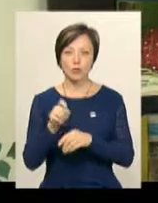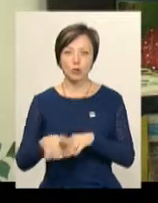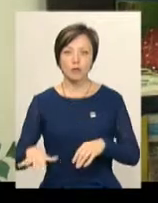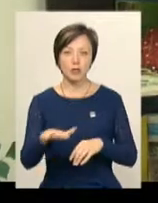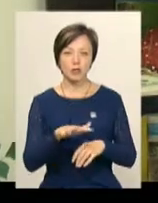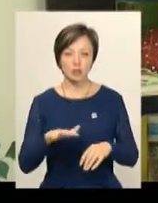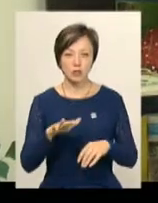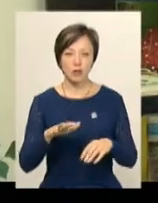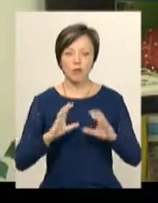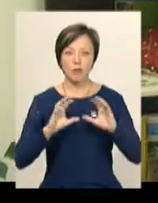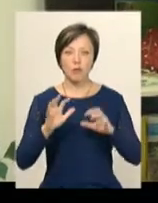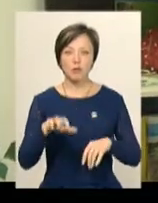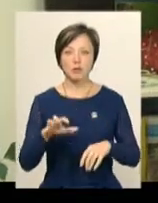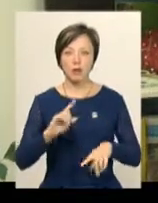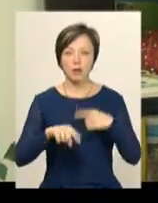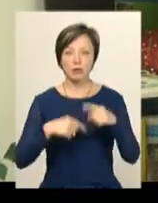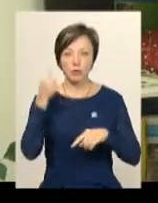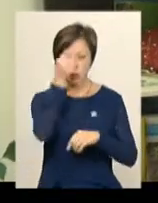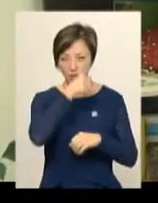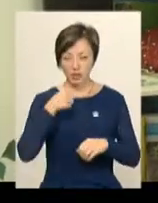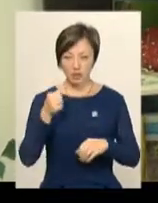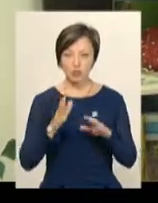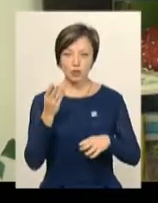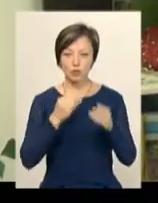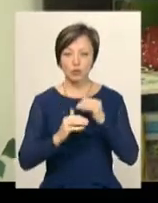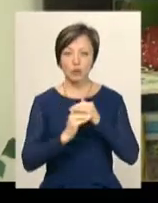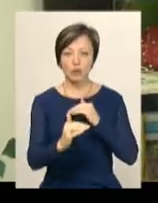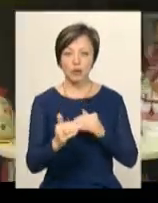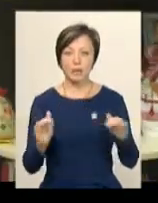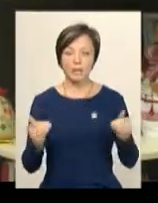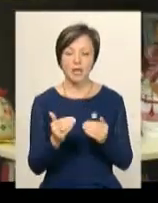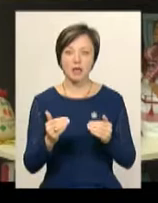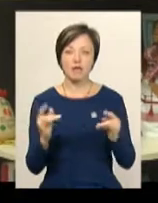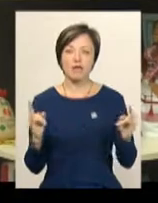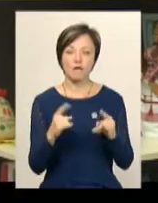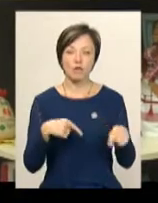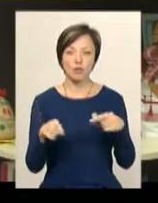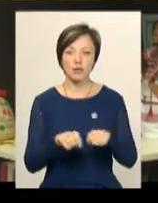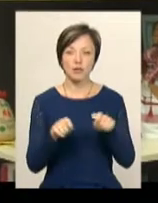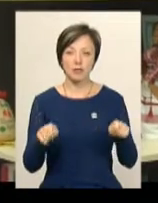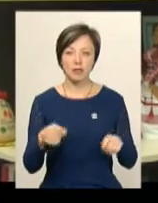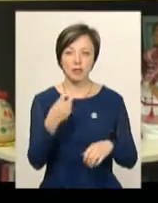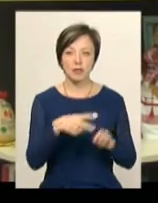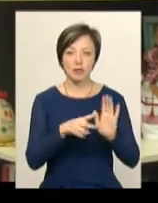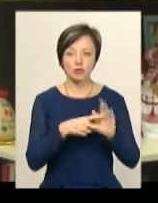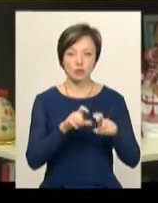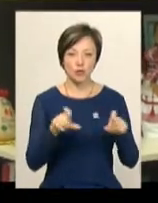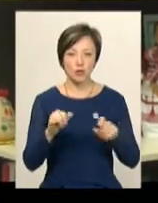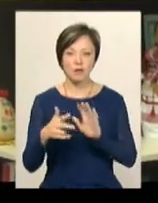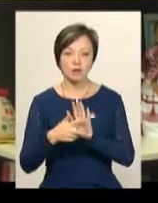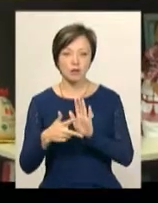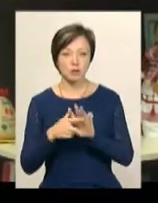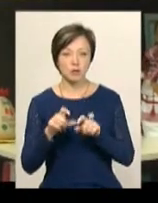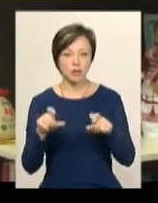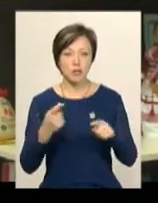майданчик волейбол, баскетбол. І на другий рік це буде штучним покриттям для міні-футболу. Цього року відкрили майданчики 27 школа і 8